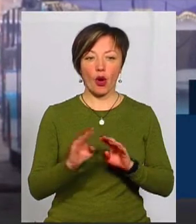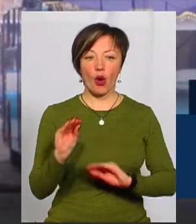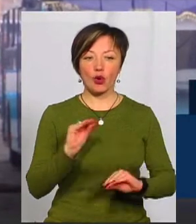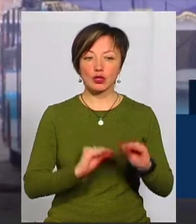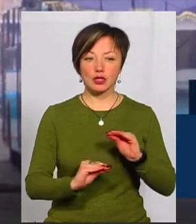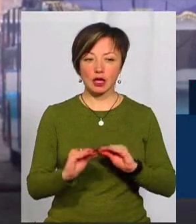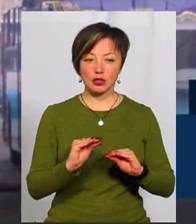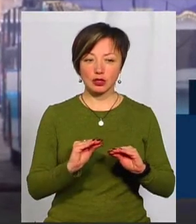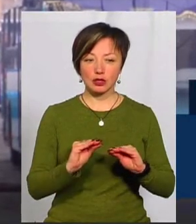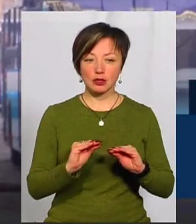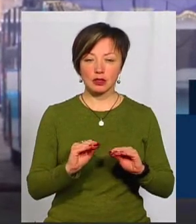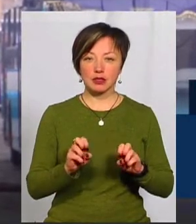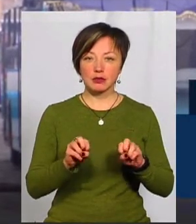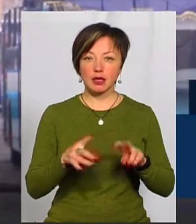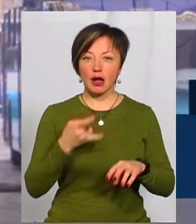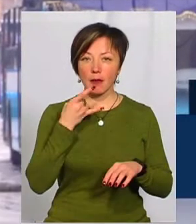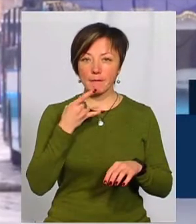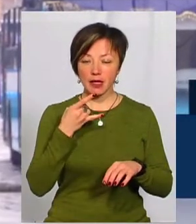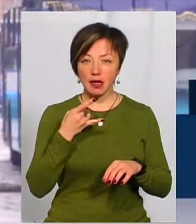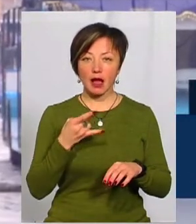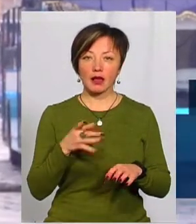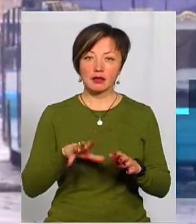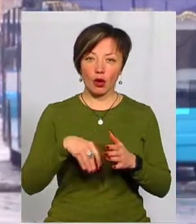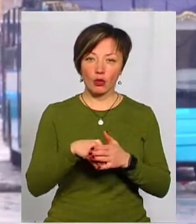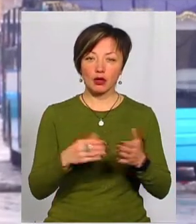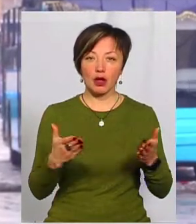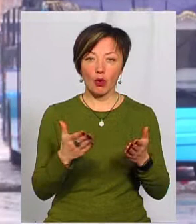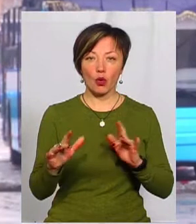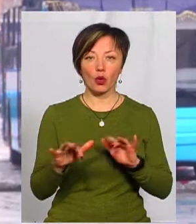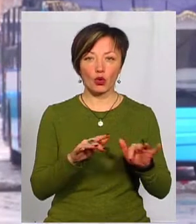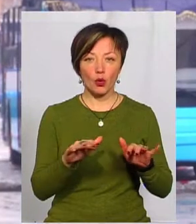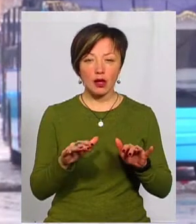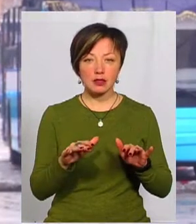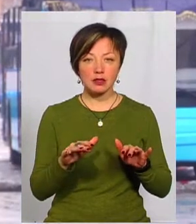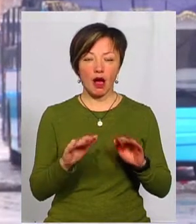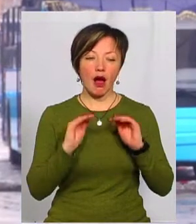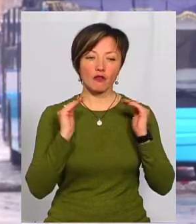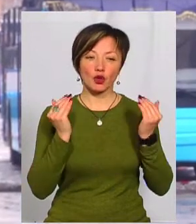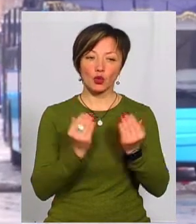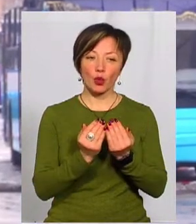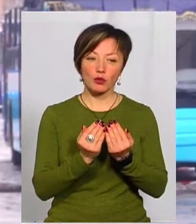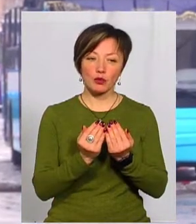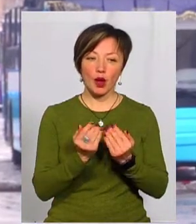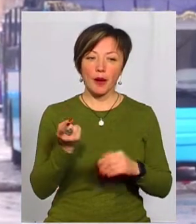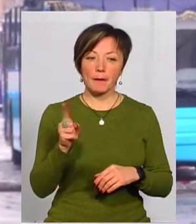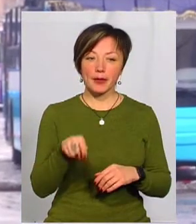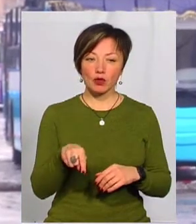оснащений літій-іоновою батареєю, за рахунок якої він рухається, скажімо так, автономно, при тому,